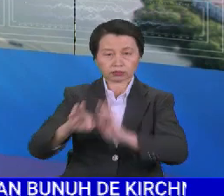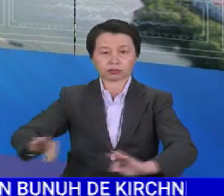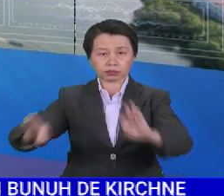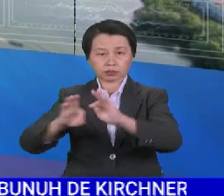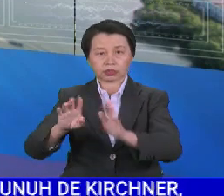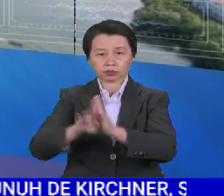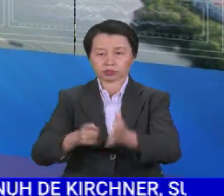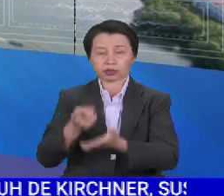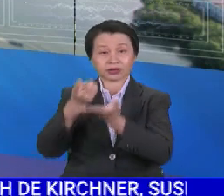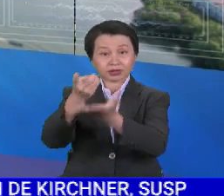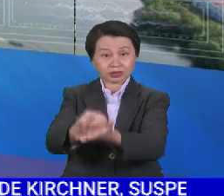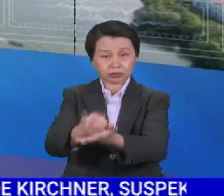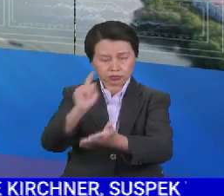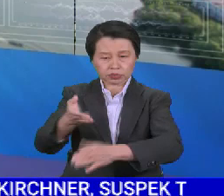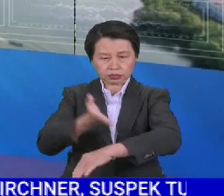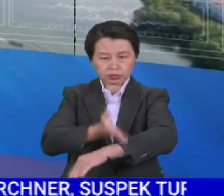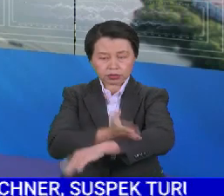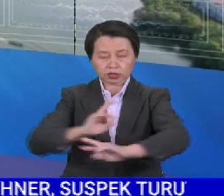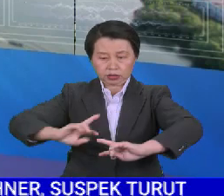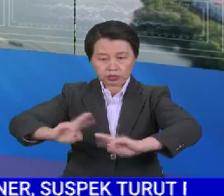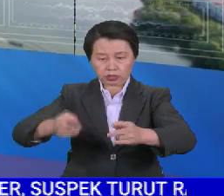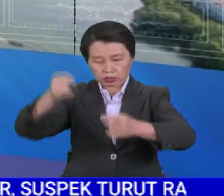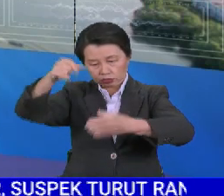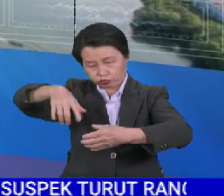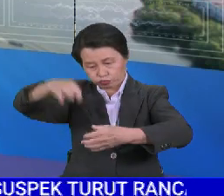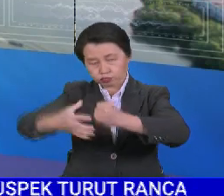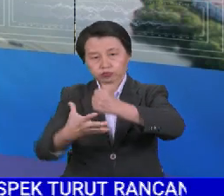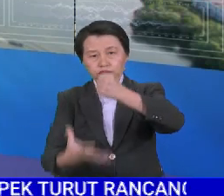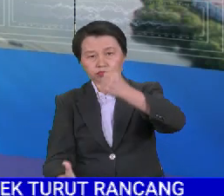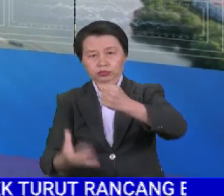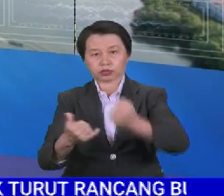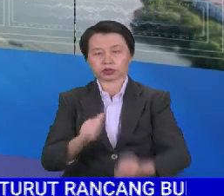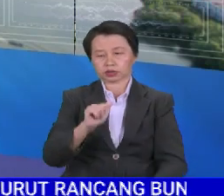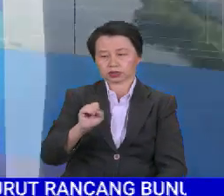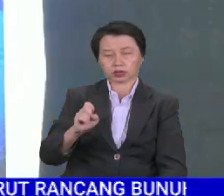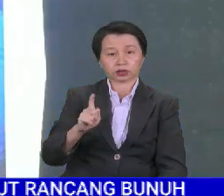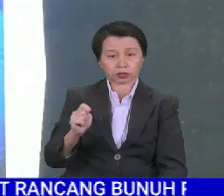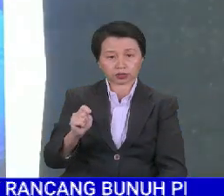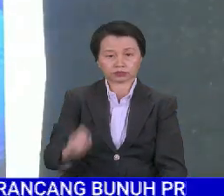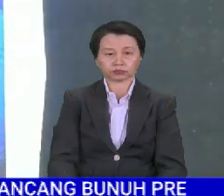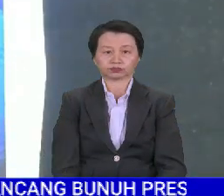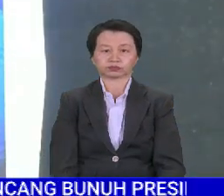berwakaf perlu diperkasa bagi meningkatkan lagi tabungan dana dan Aset wakaf